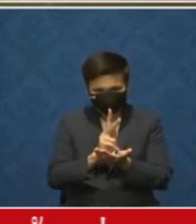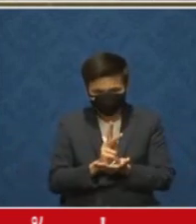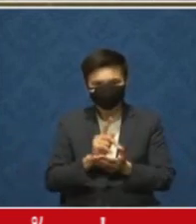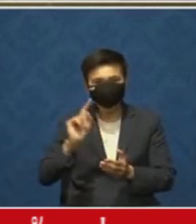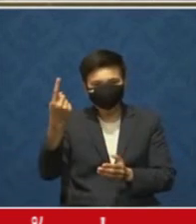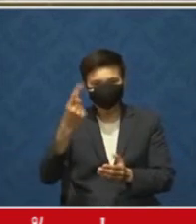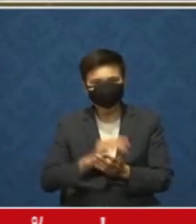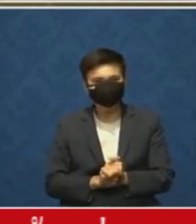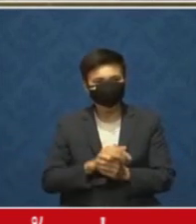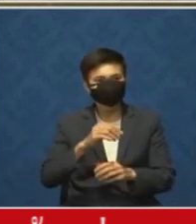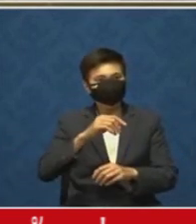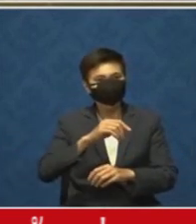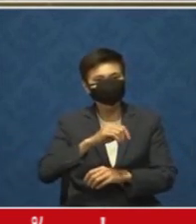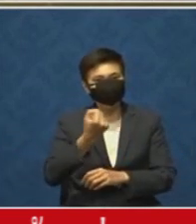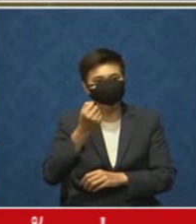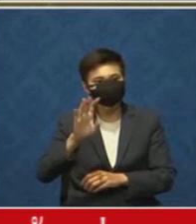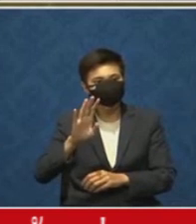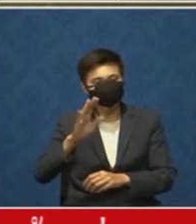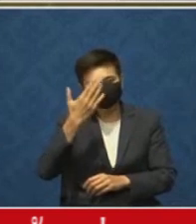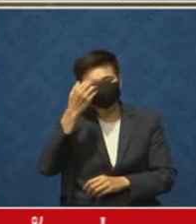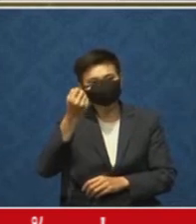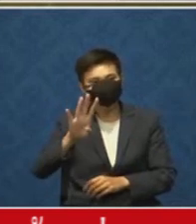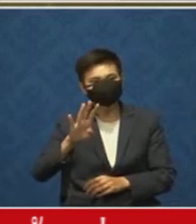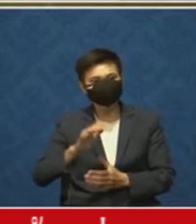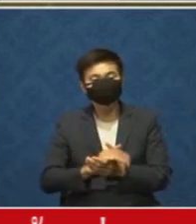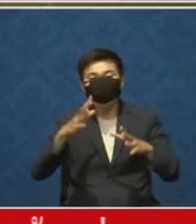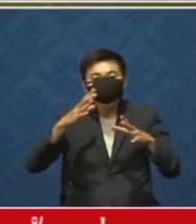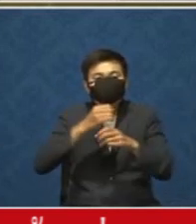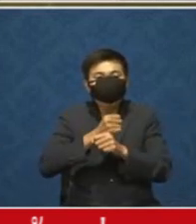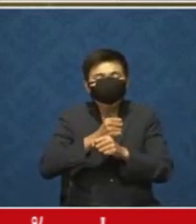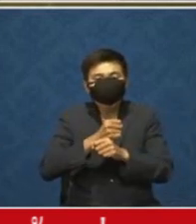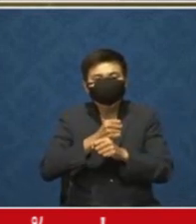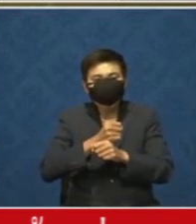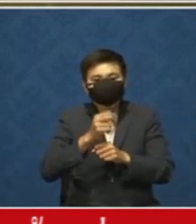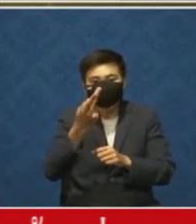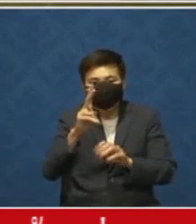ครับผมขอสรุปเรื่องค่าโง่เรือดำน้ำ